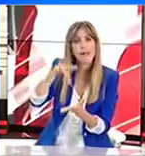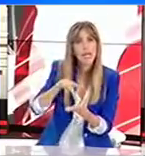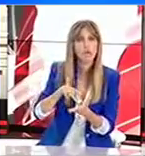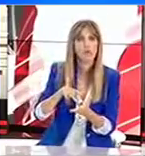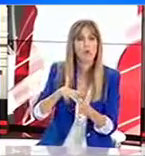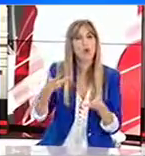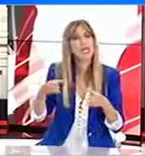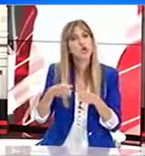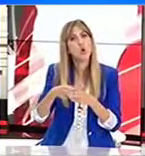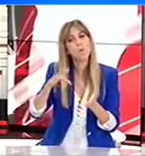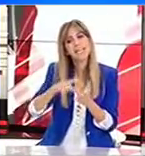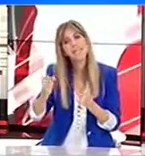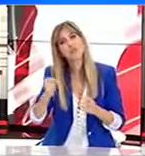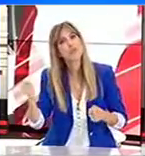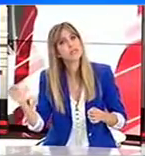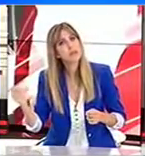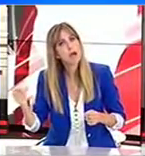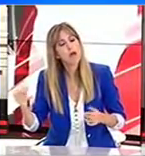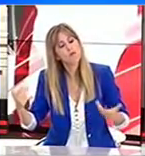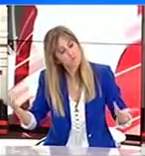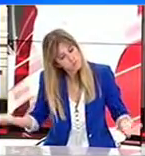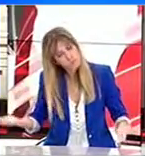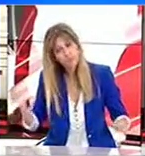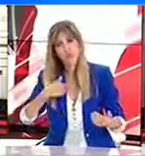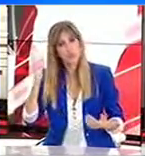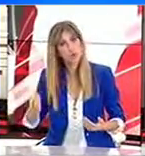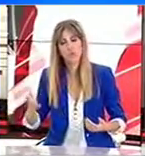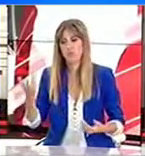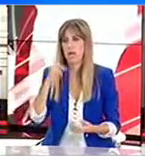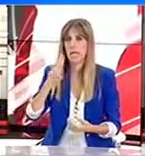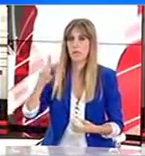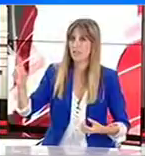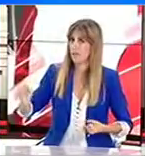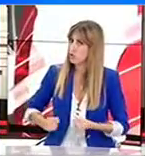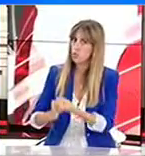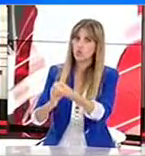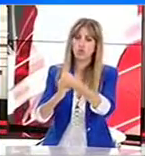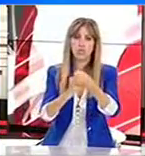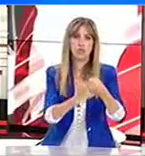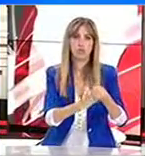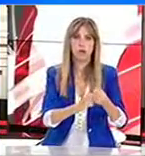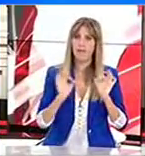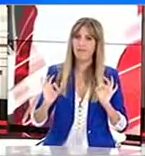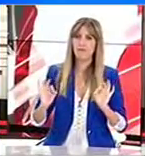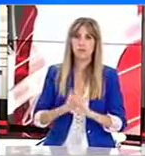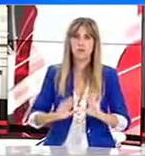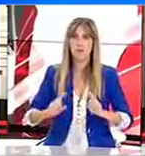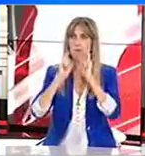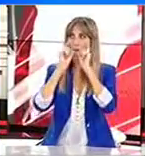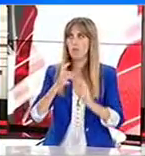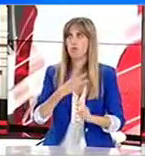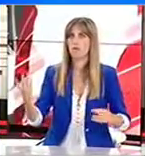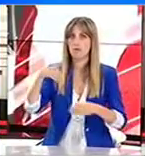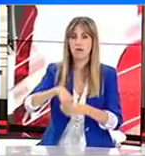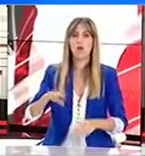Όλα όμως όσα σας είπα πιο πριν ως κατευθυντήριες γραμμές μπορεί να σας οδηγήσουν στο συμπέρασμα ότι δεν θα